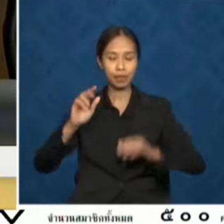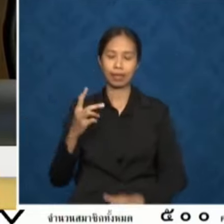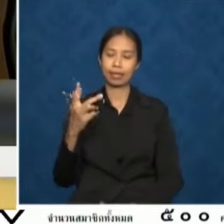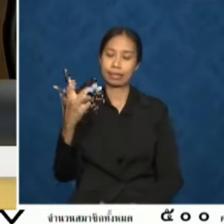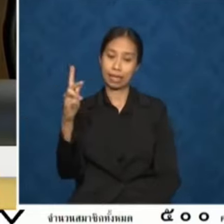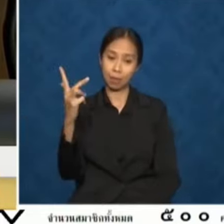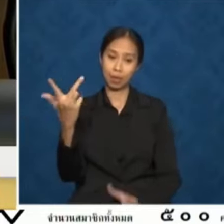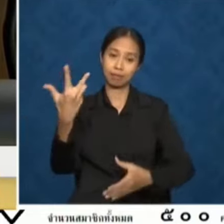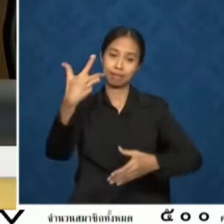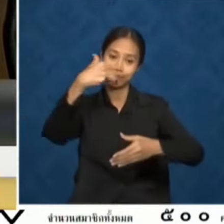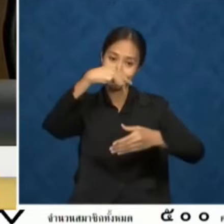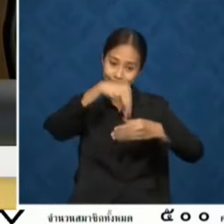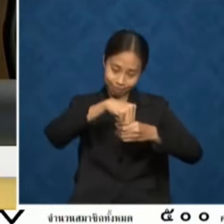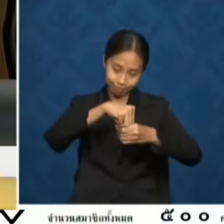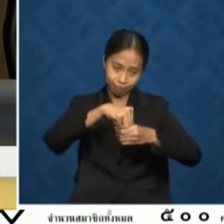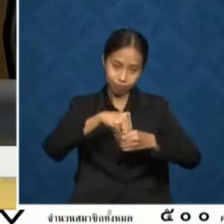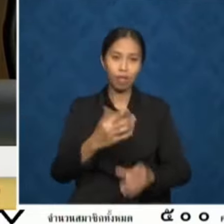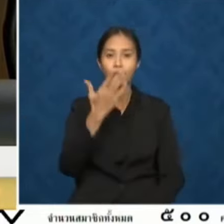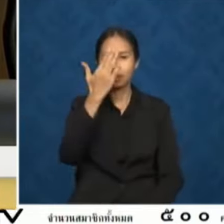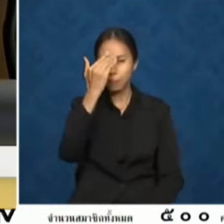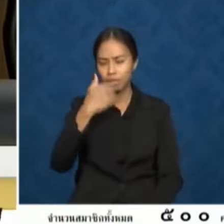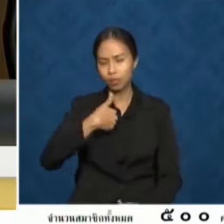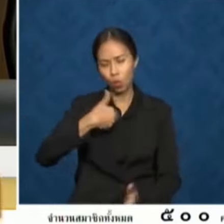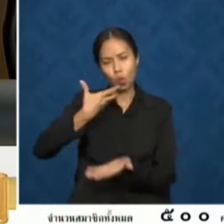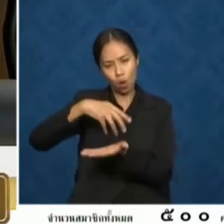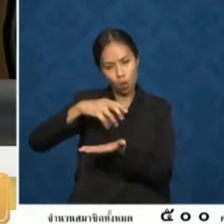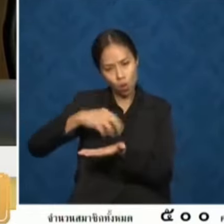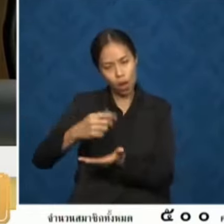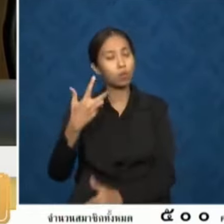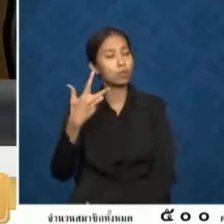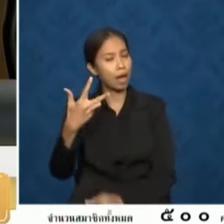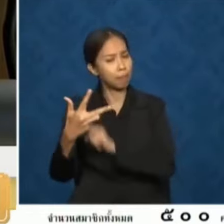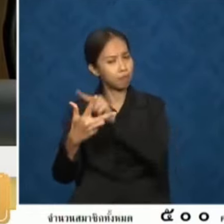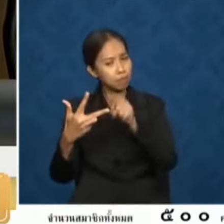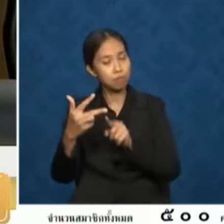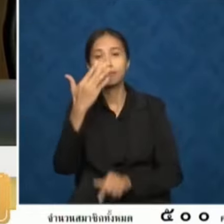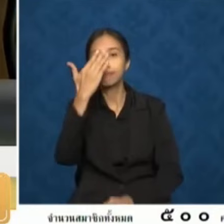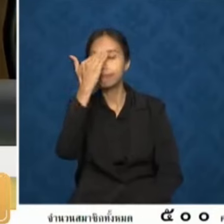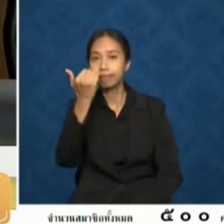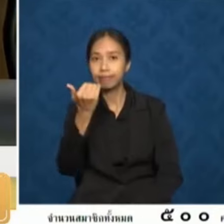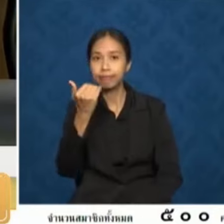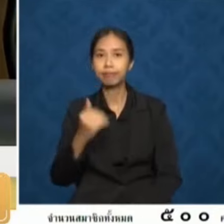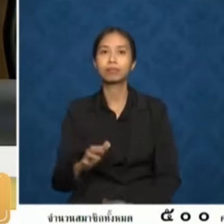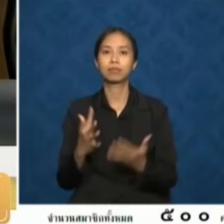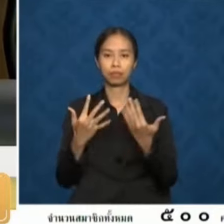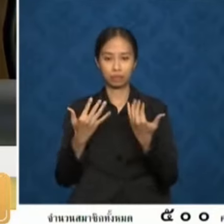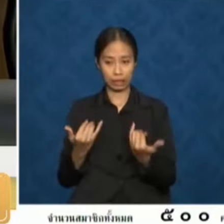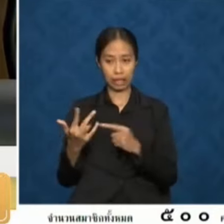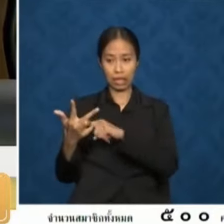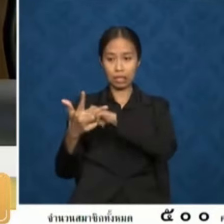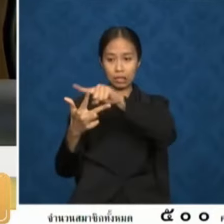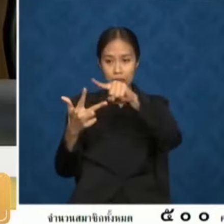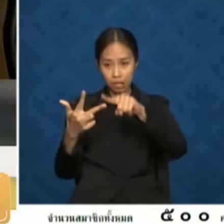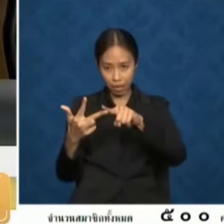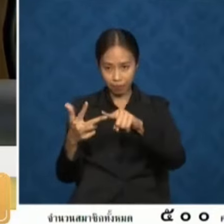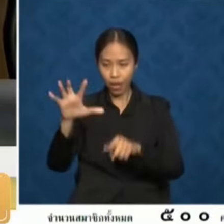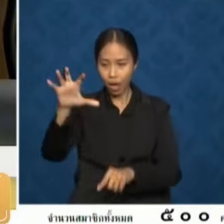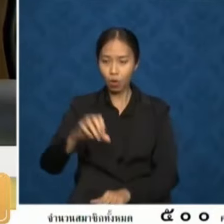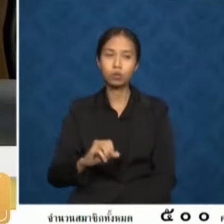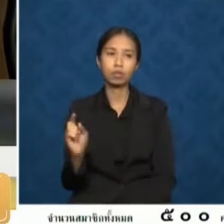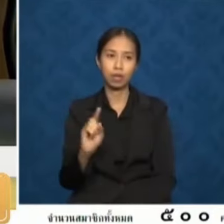ละครับถามว่าทำไมผมต้องคุยถึง3หลักนี้ท่านประธานครับเพราะ3หลักนี้นี่เราได้มาจากเหนือหัวทั้งนั้